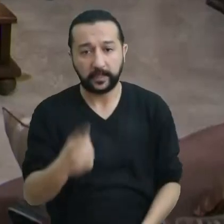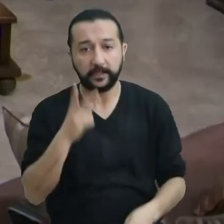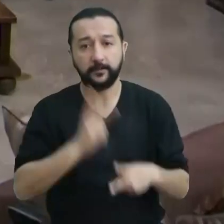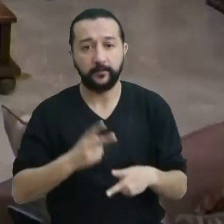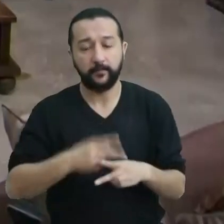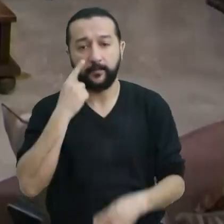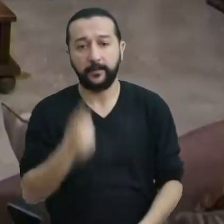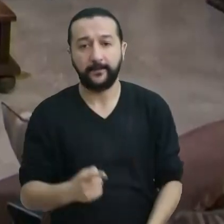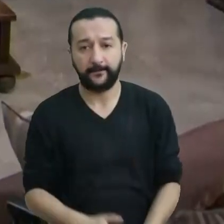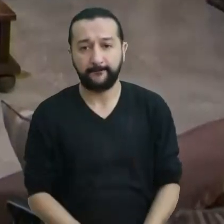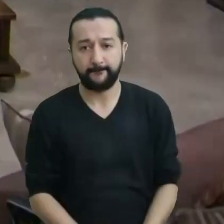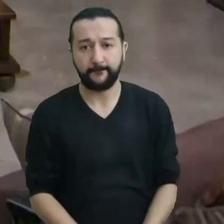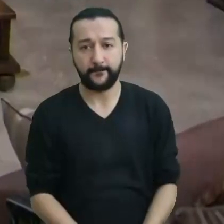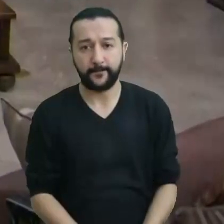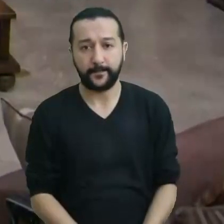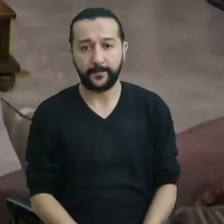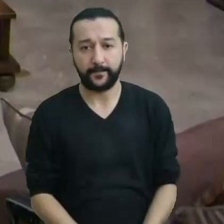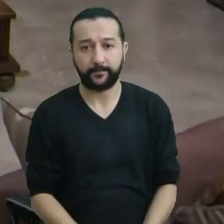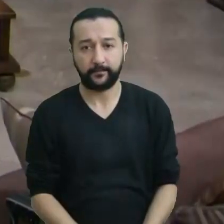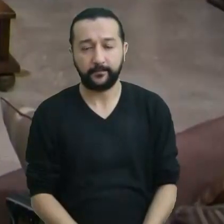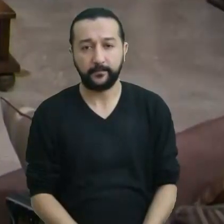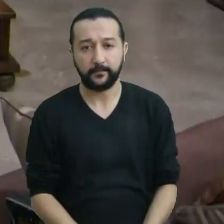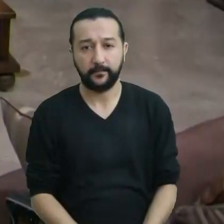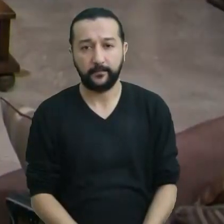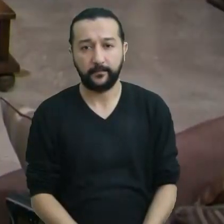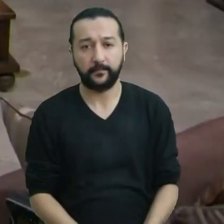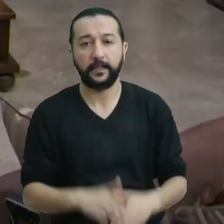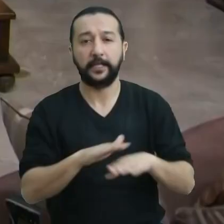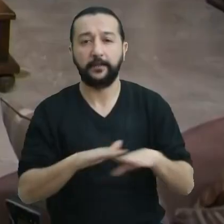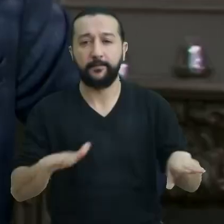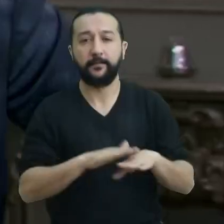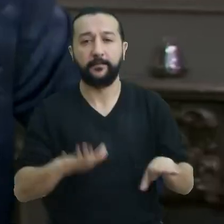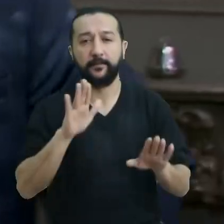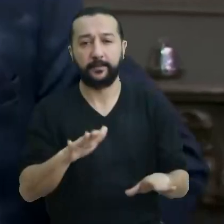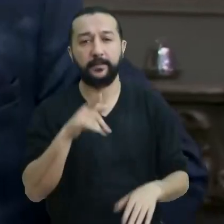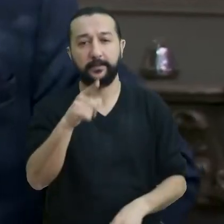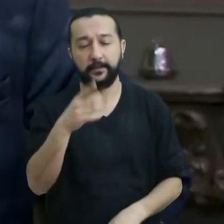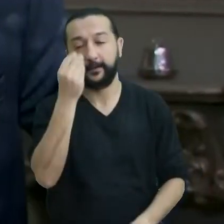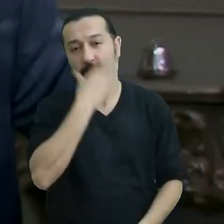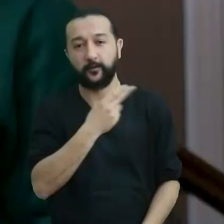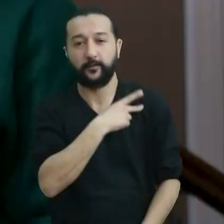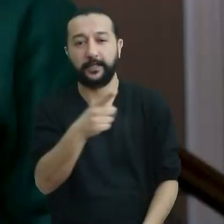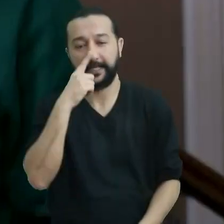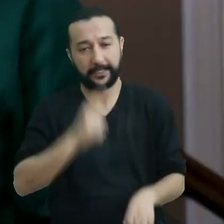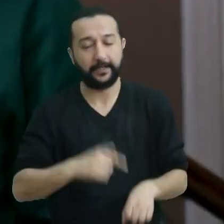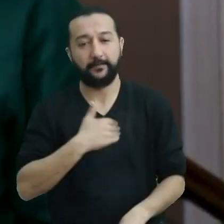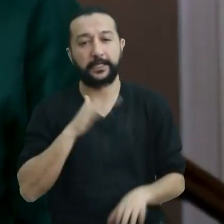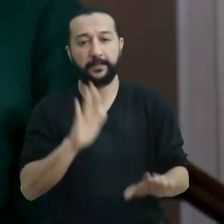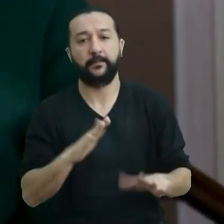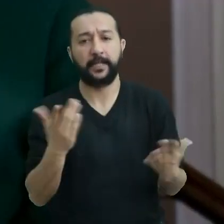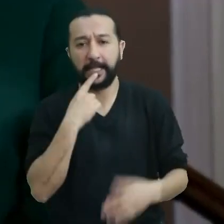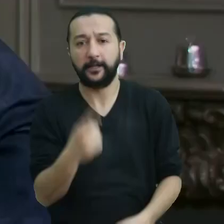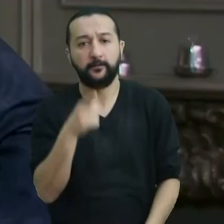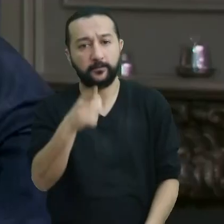mı? Panikle yerlere bakındılar. Tamam ya tamam. Hakikaten güzel numaraydı. Yedirdin bana tamam.